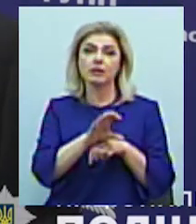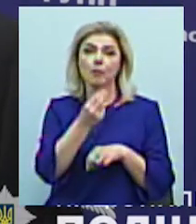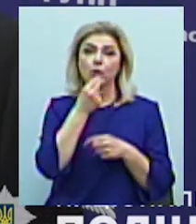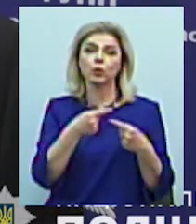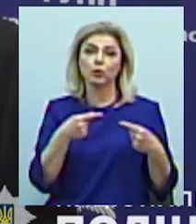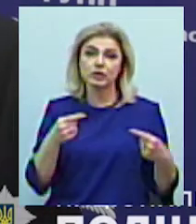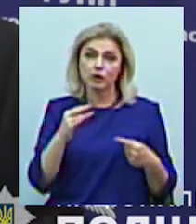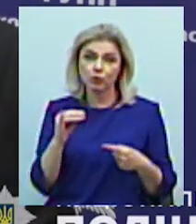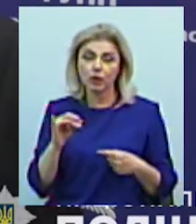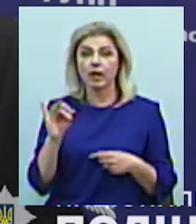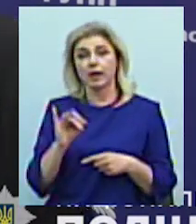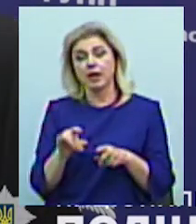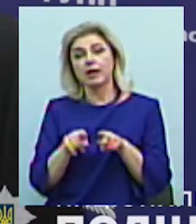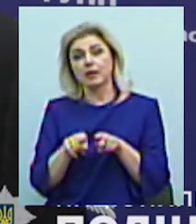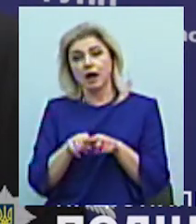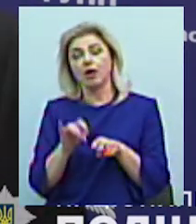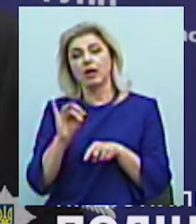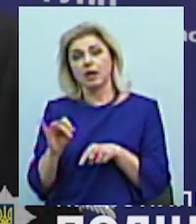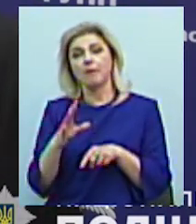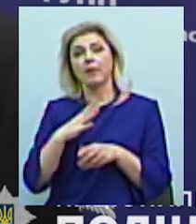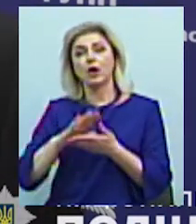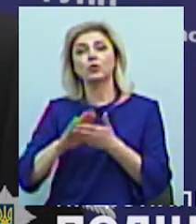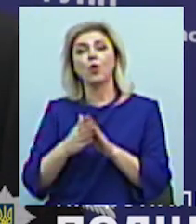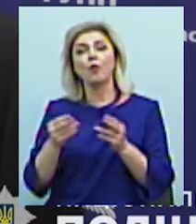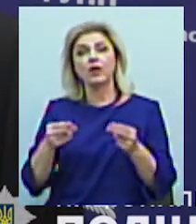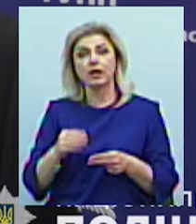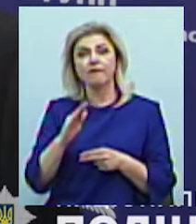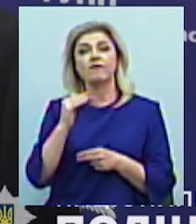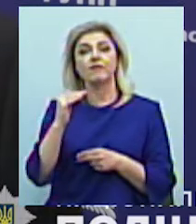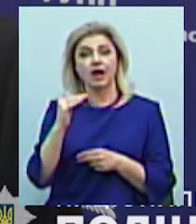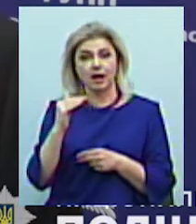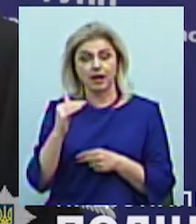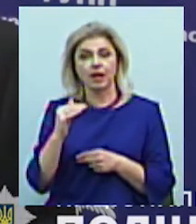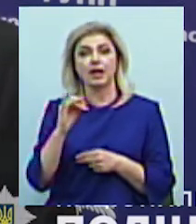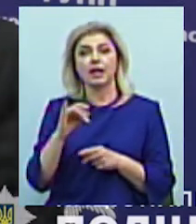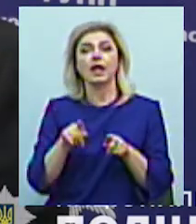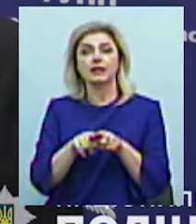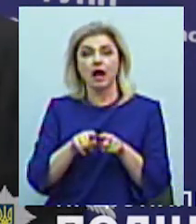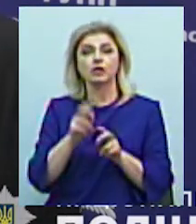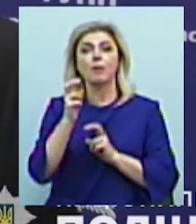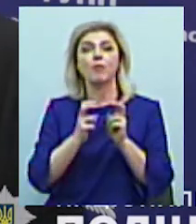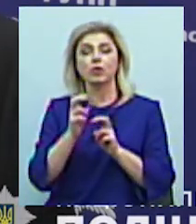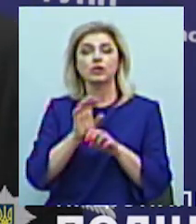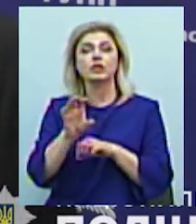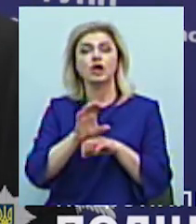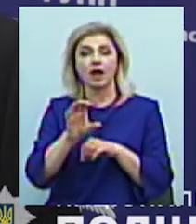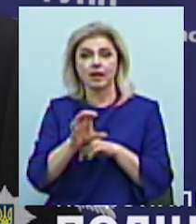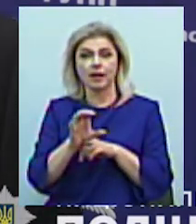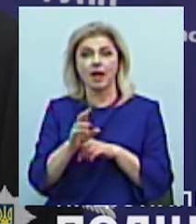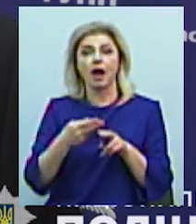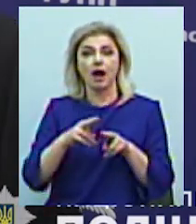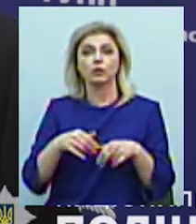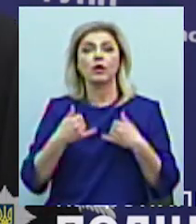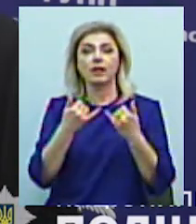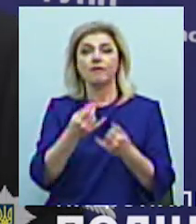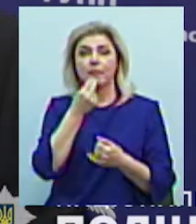продукцію, так і з яким було укладено договір у лютому, а також постачальник, який надавав